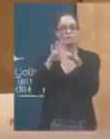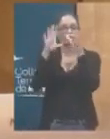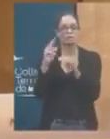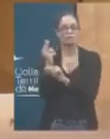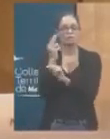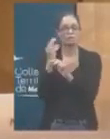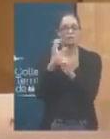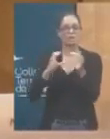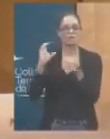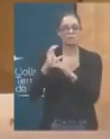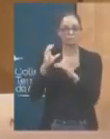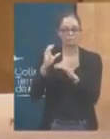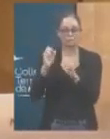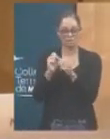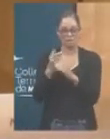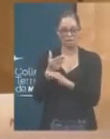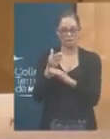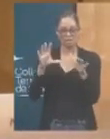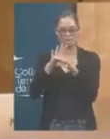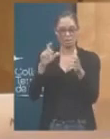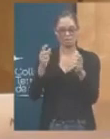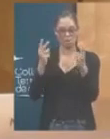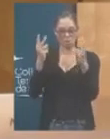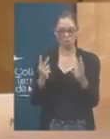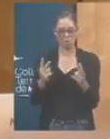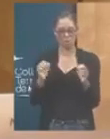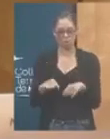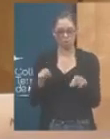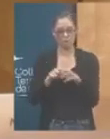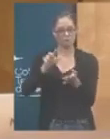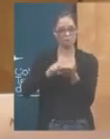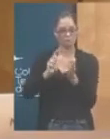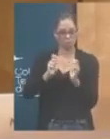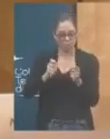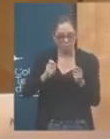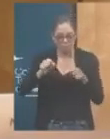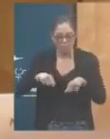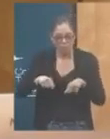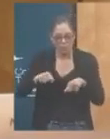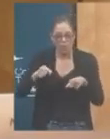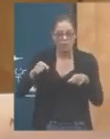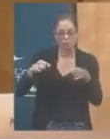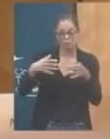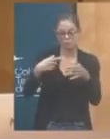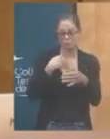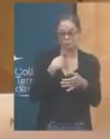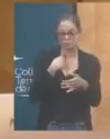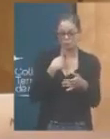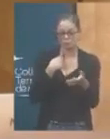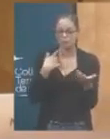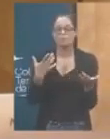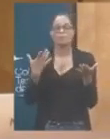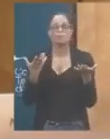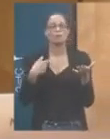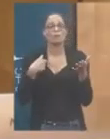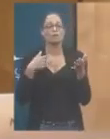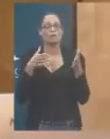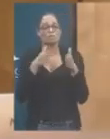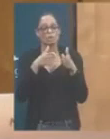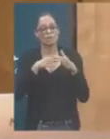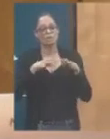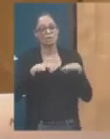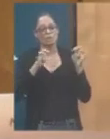à l'agrément dont elle dispose, au nom de mon groupe, je souhaiterais que des informations soient données aux élus